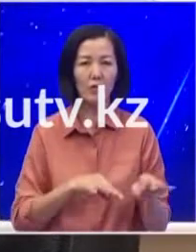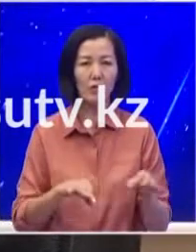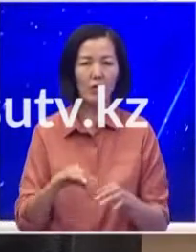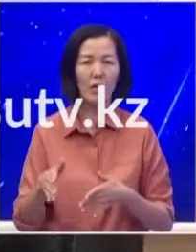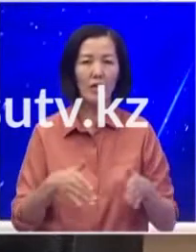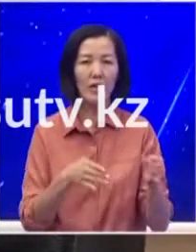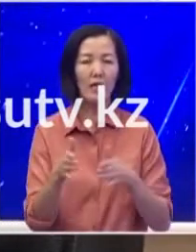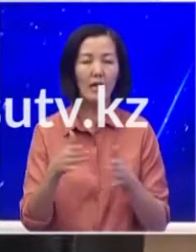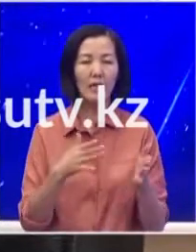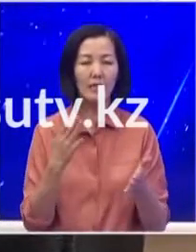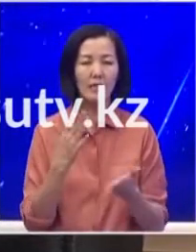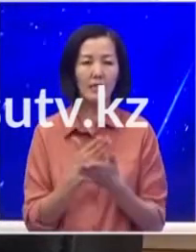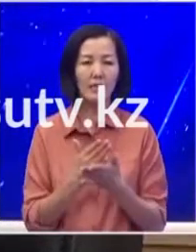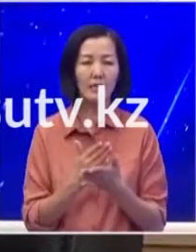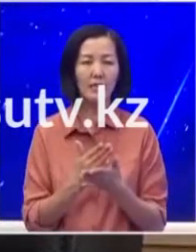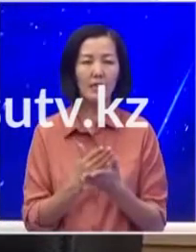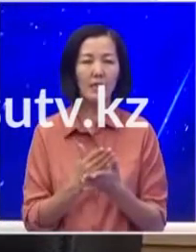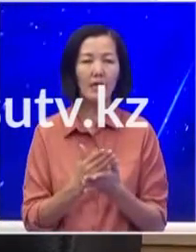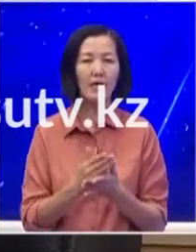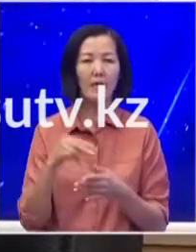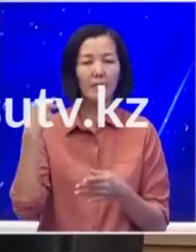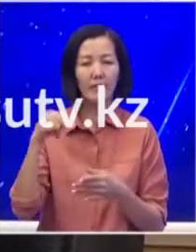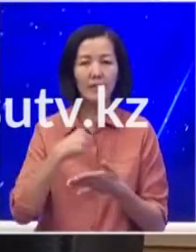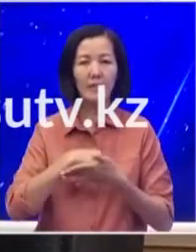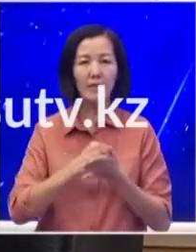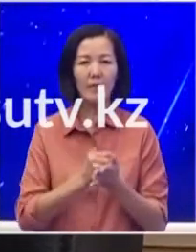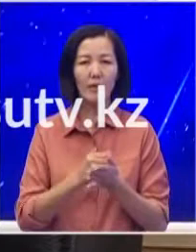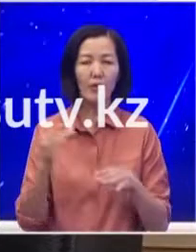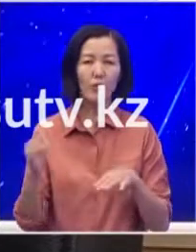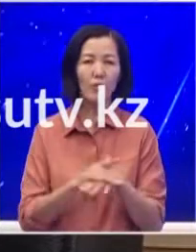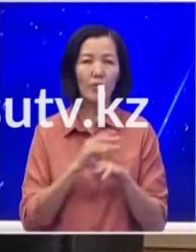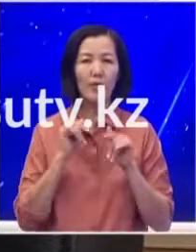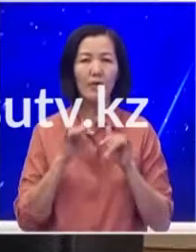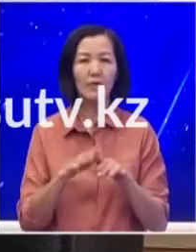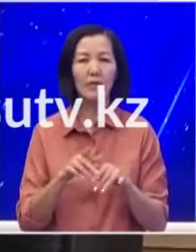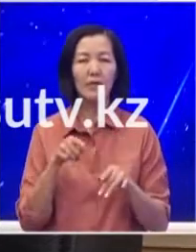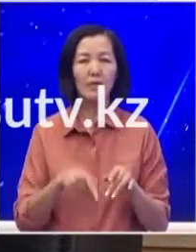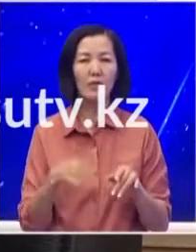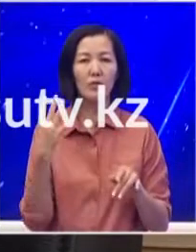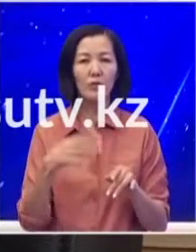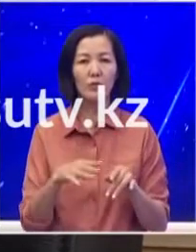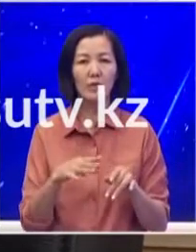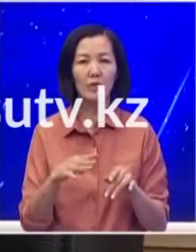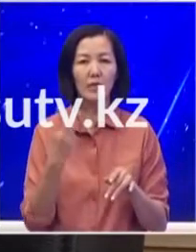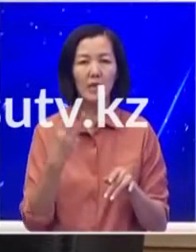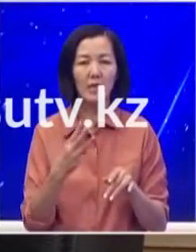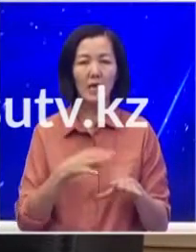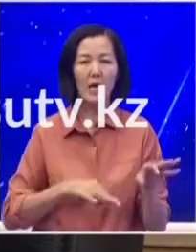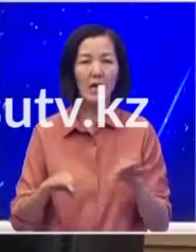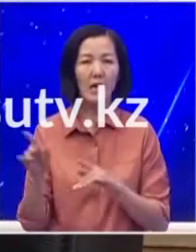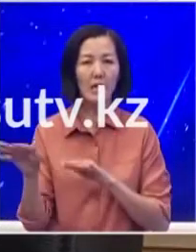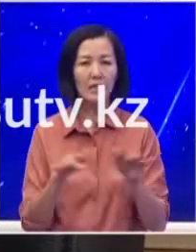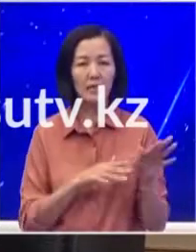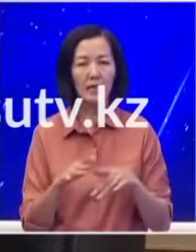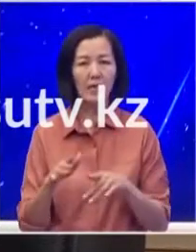7 направлений волонтерства, обозначенных президентом и марафона добрых дел, проведено 1043 акции. Нуждающиеся 75